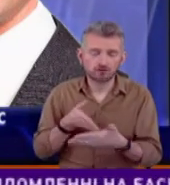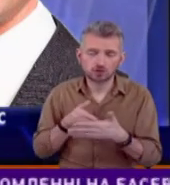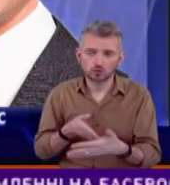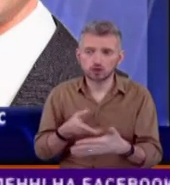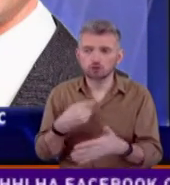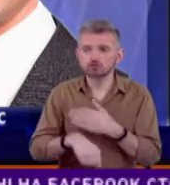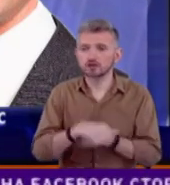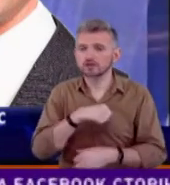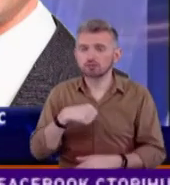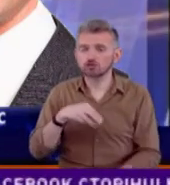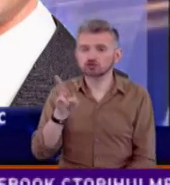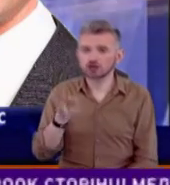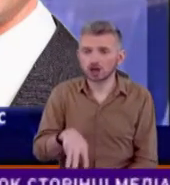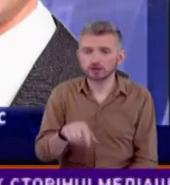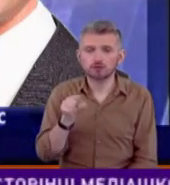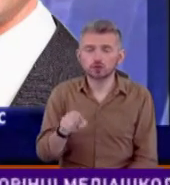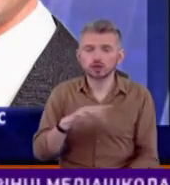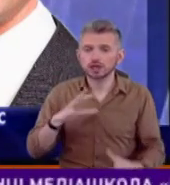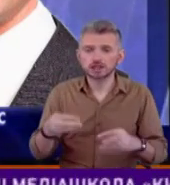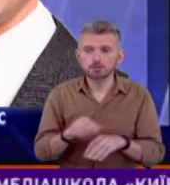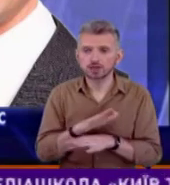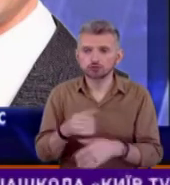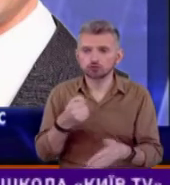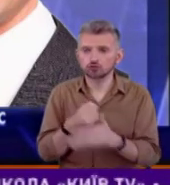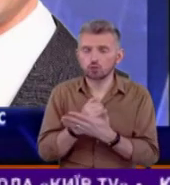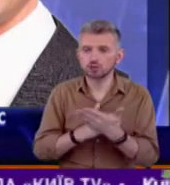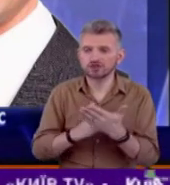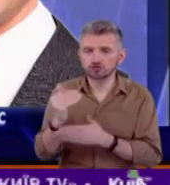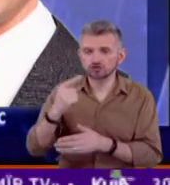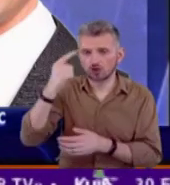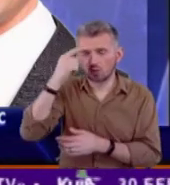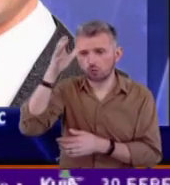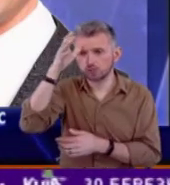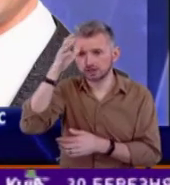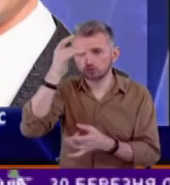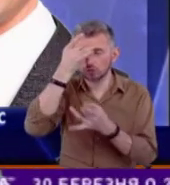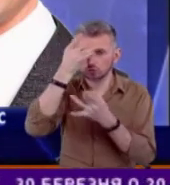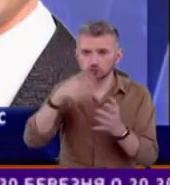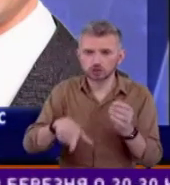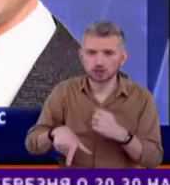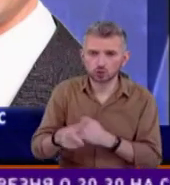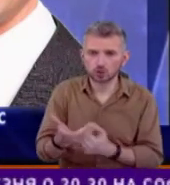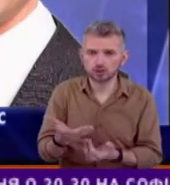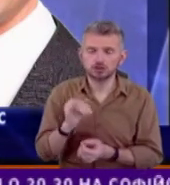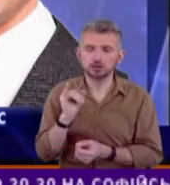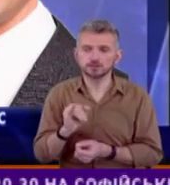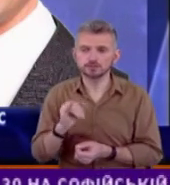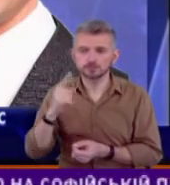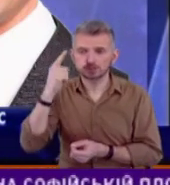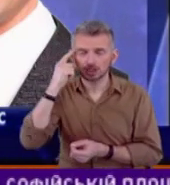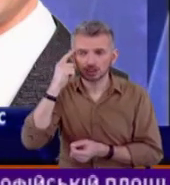окей. Що самі штрафи, вони не призведуть до підвищення обізнаності, культури на дорогу і